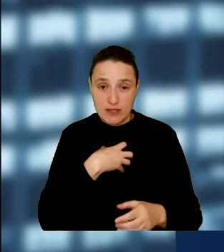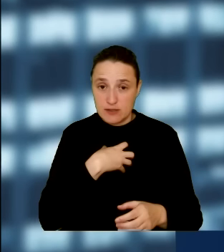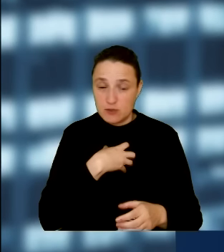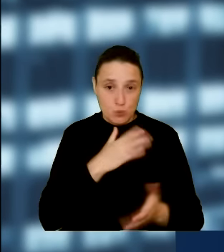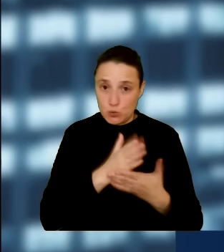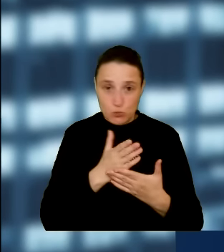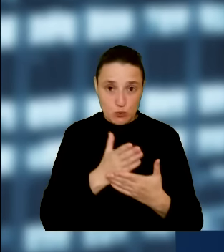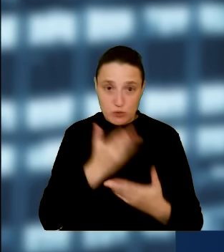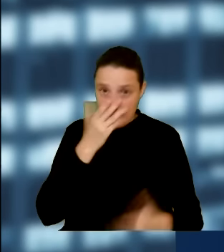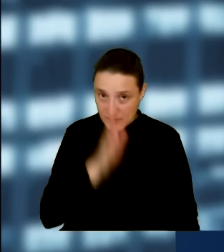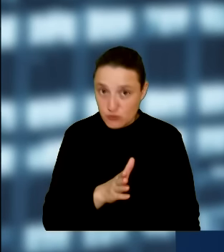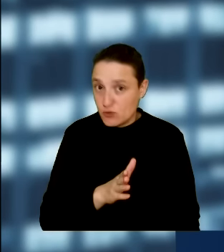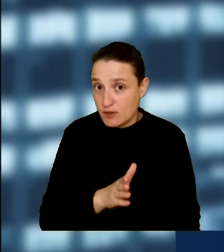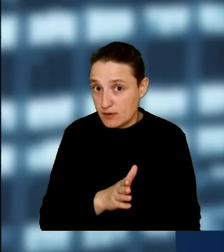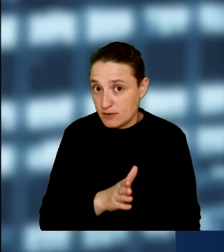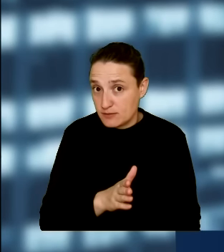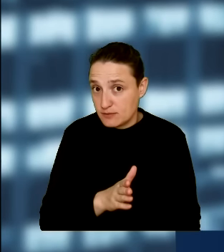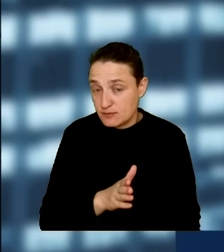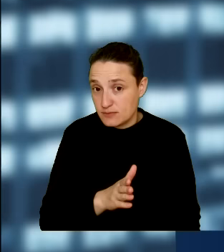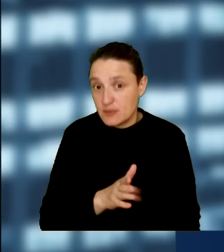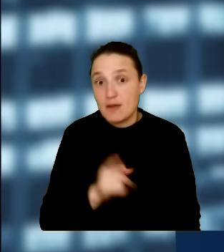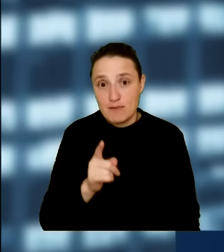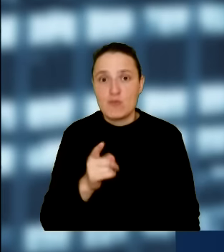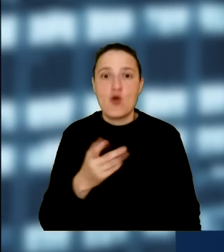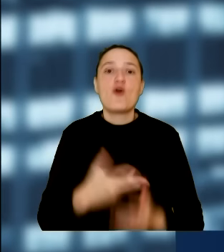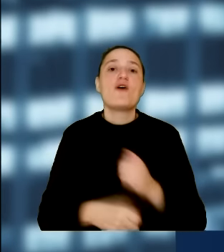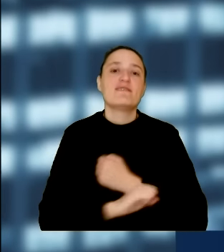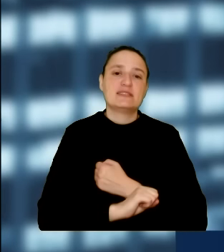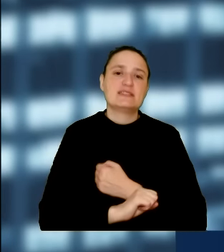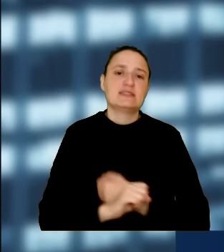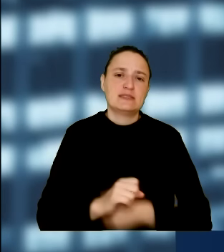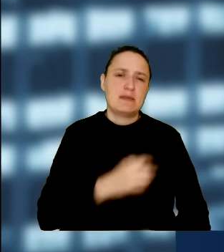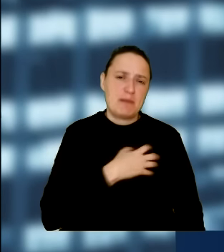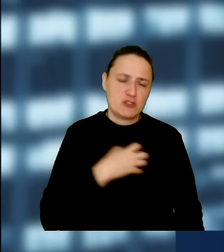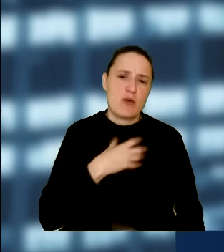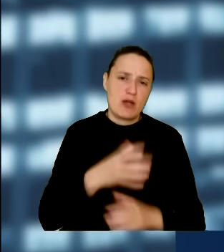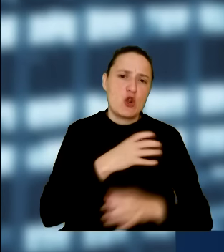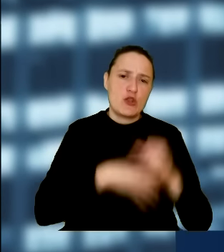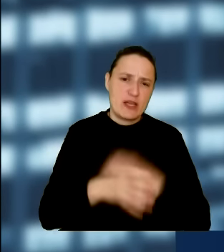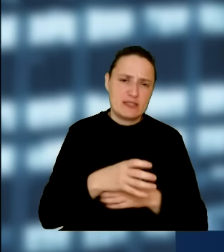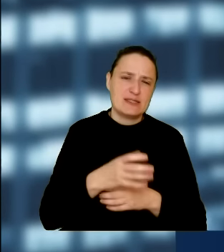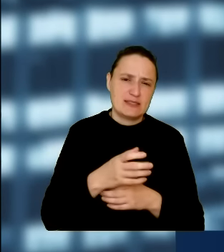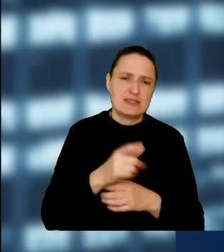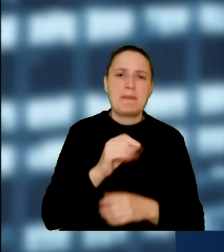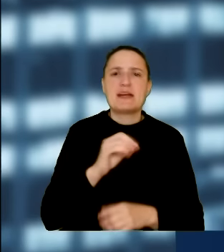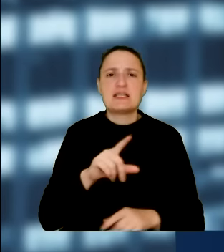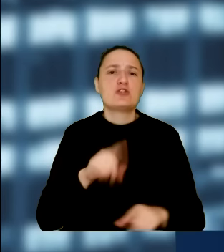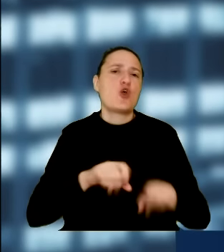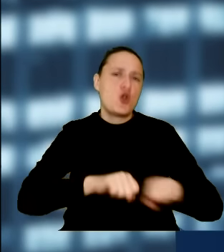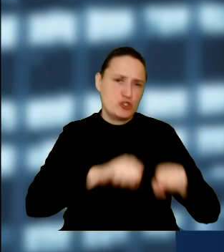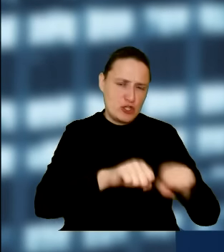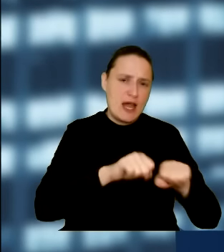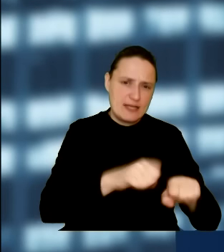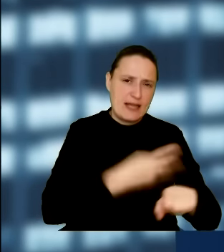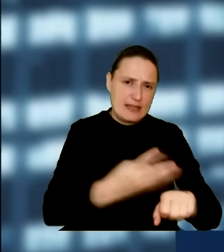znanym dzięki wicemarszałkowi z PSL-u, że tam rotacyjna to może być kosiarka. No oczywiście takie słowa